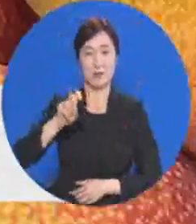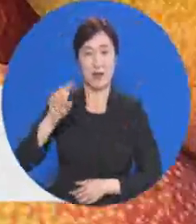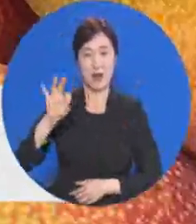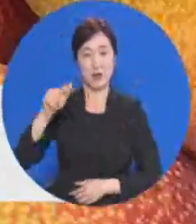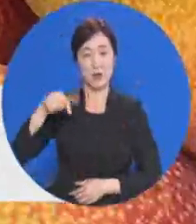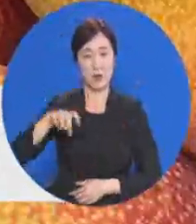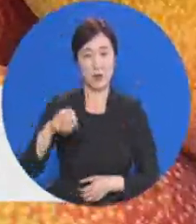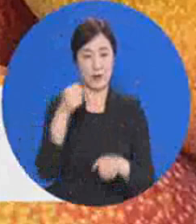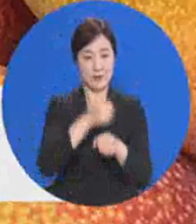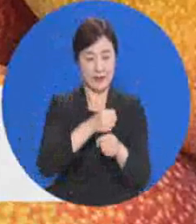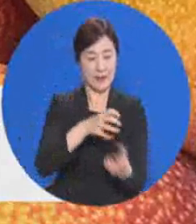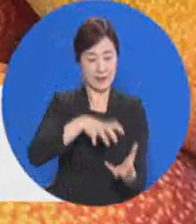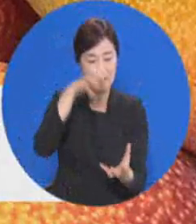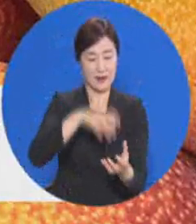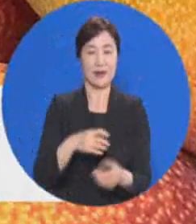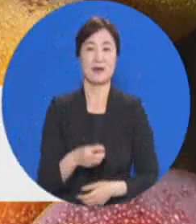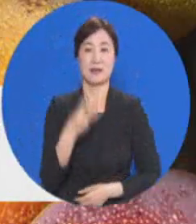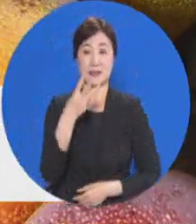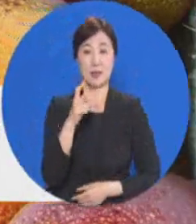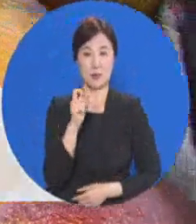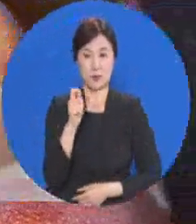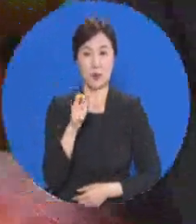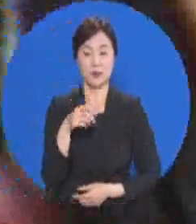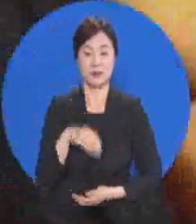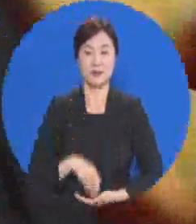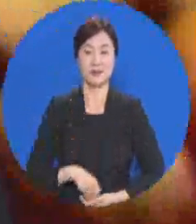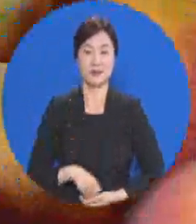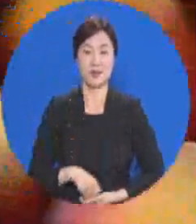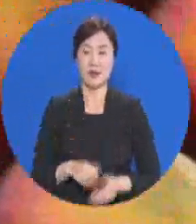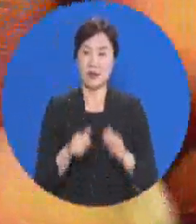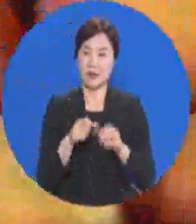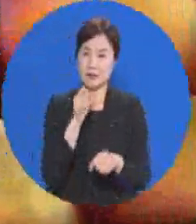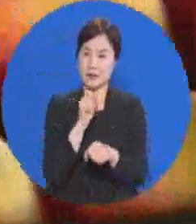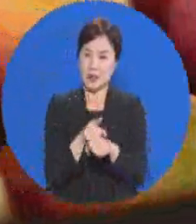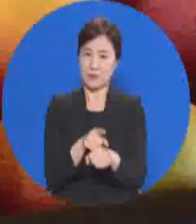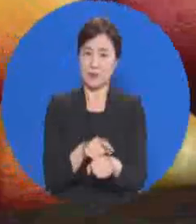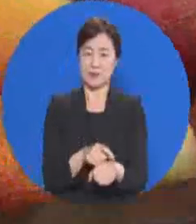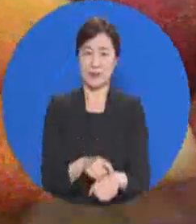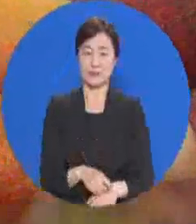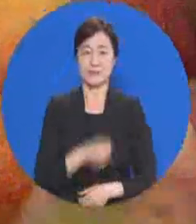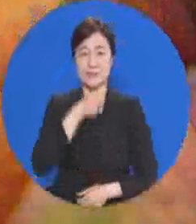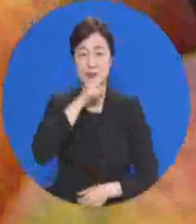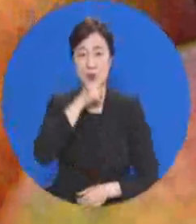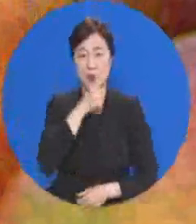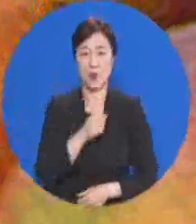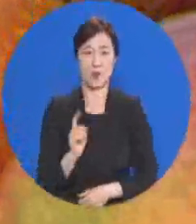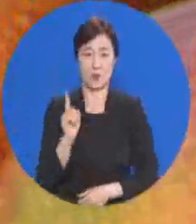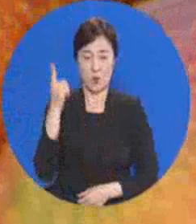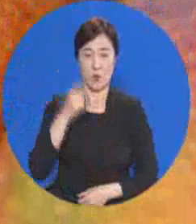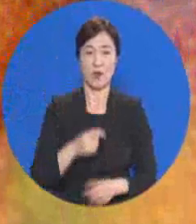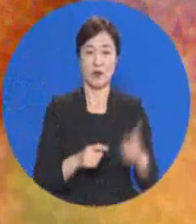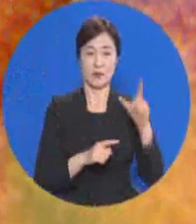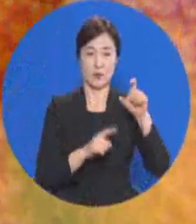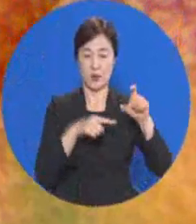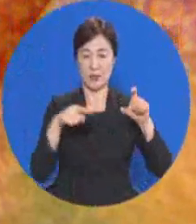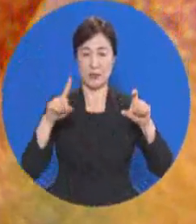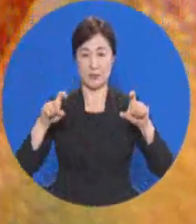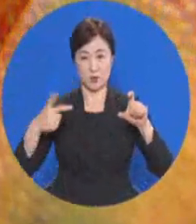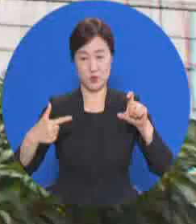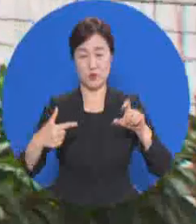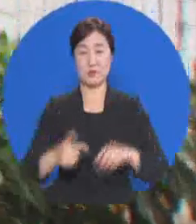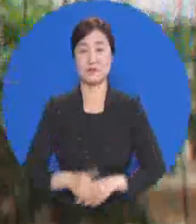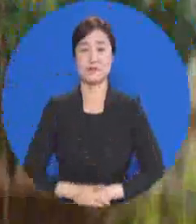생산량은 3톤가량 됩니다. 특히 상품성을 좌우하는 당도도 15에서 16브릭스 정도로 높은